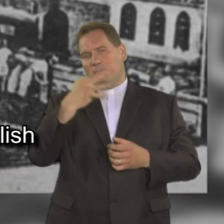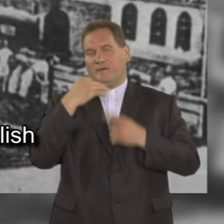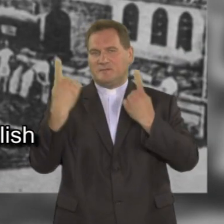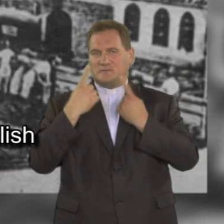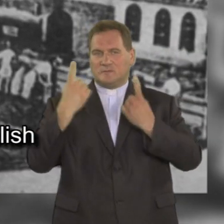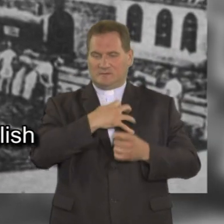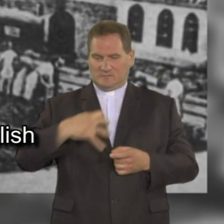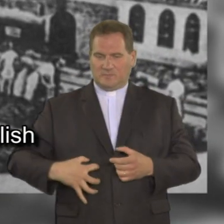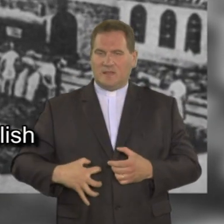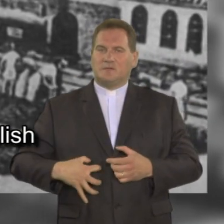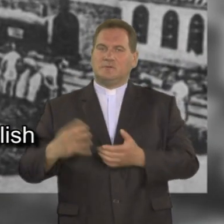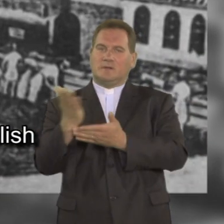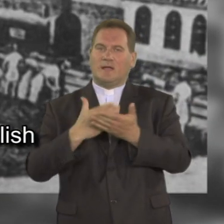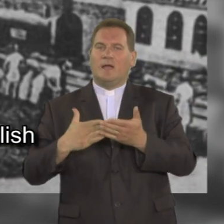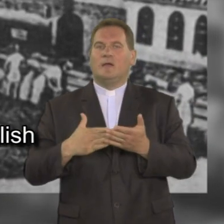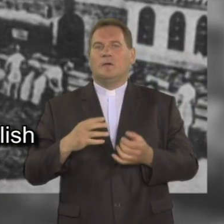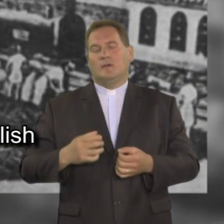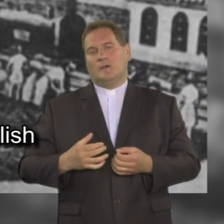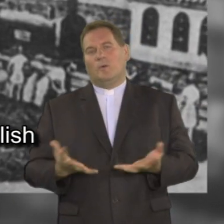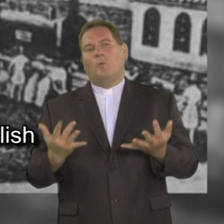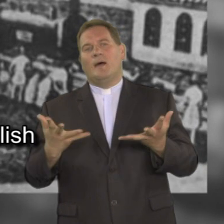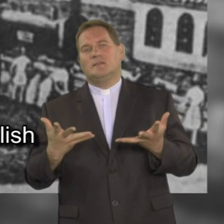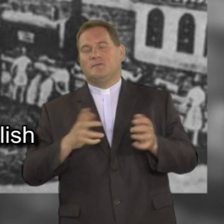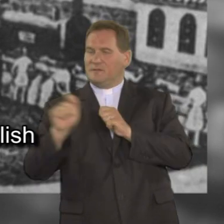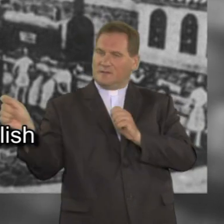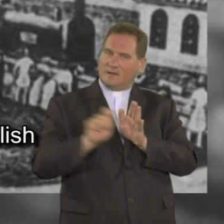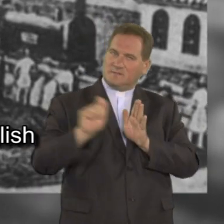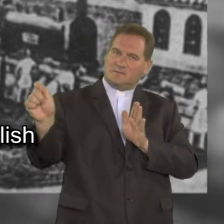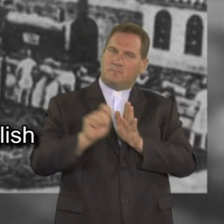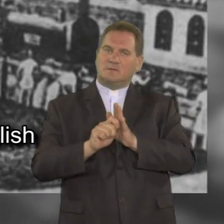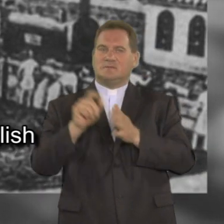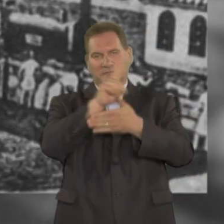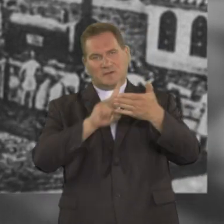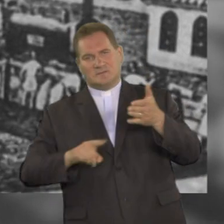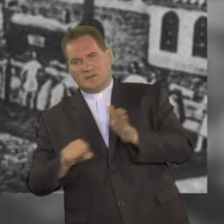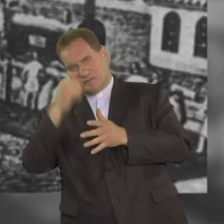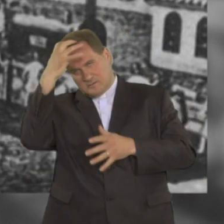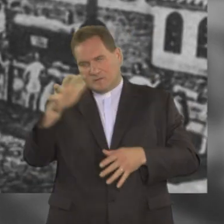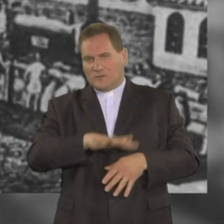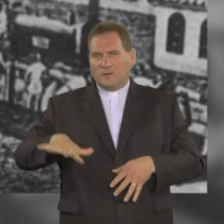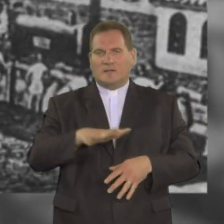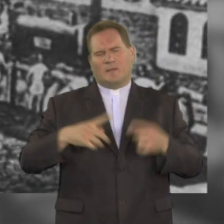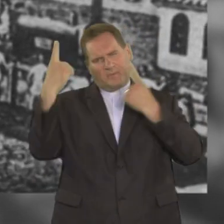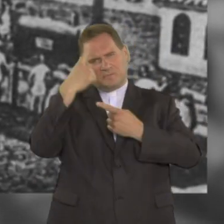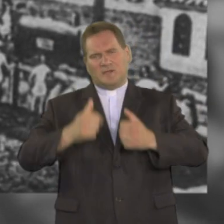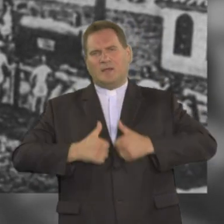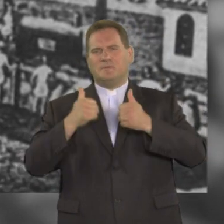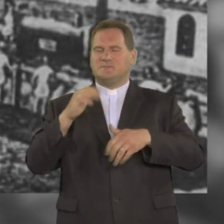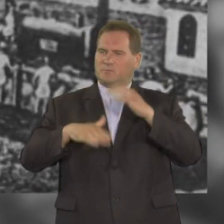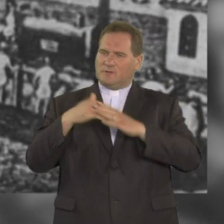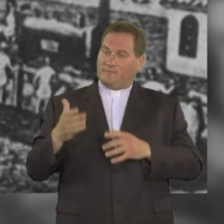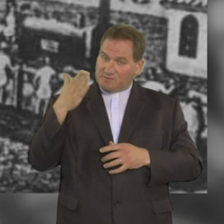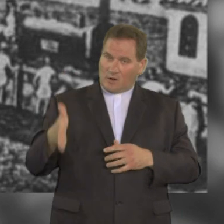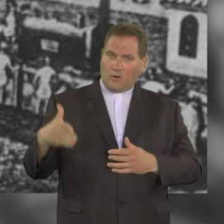gospodarczą kraju i ułatwić transport ze Śląska do Królestwa, wymyślił, by w Polsce wybudować